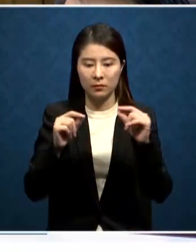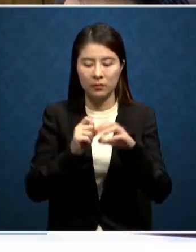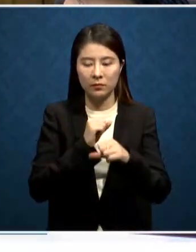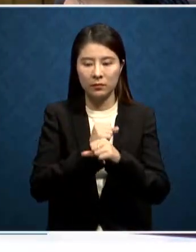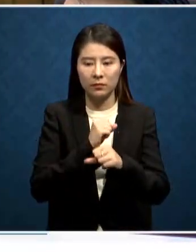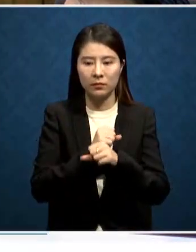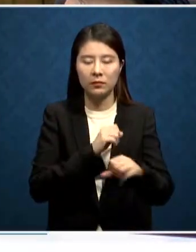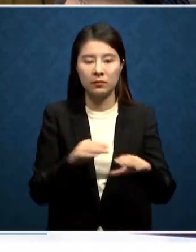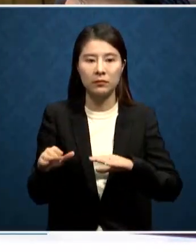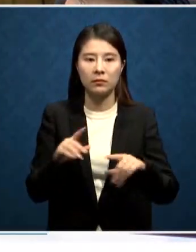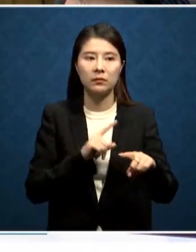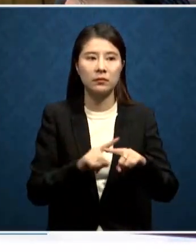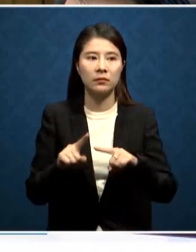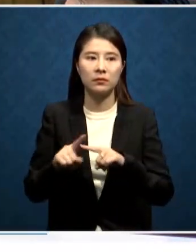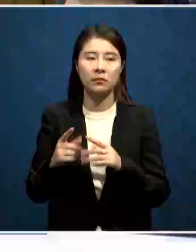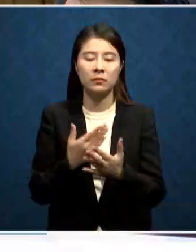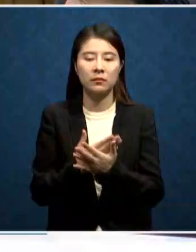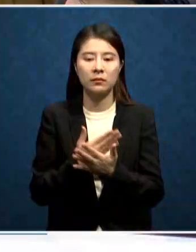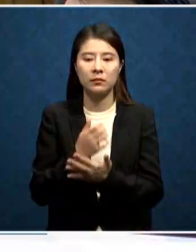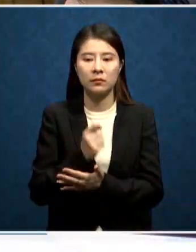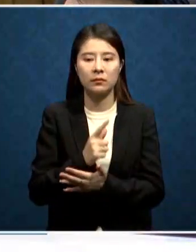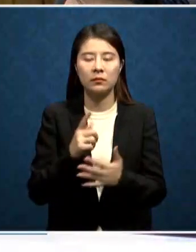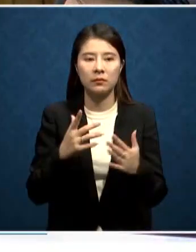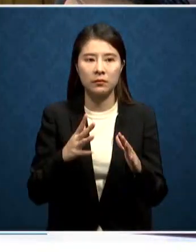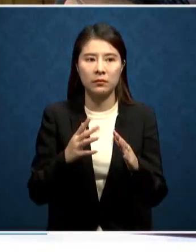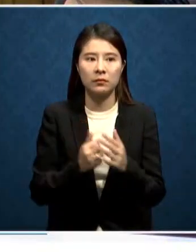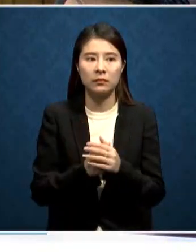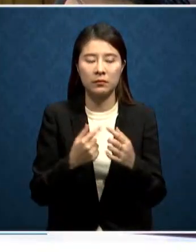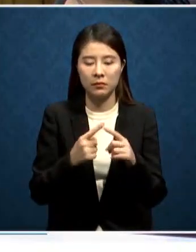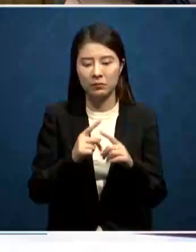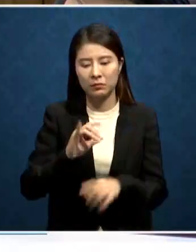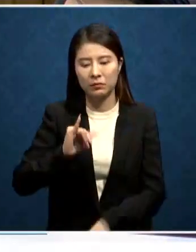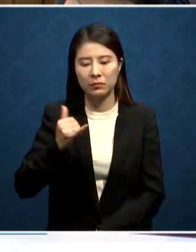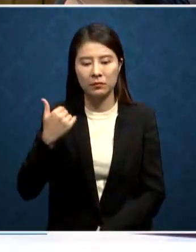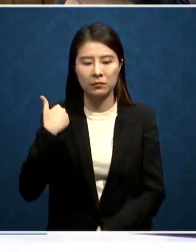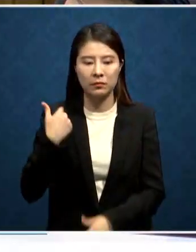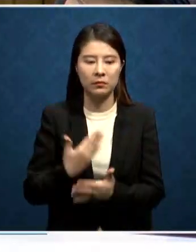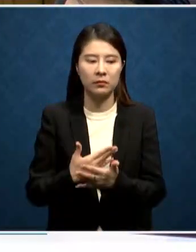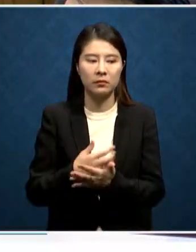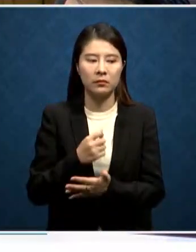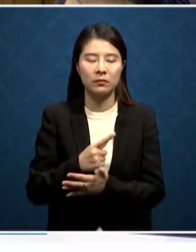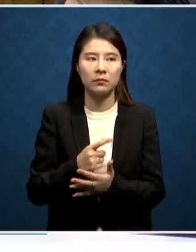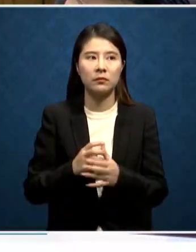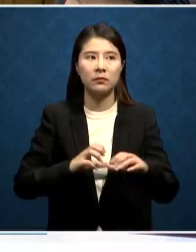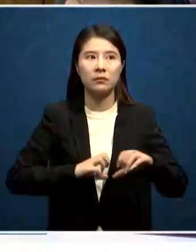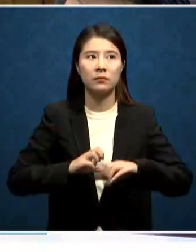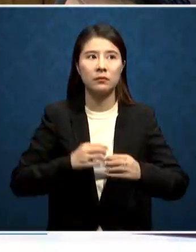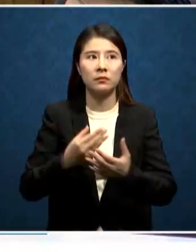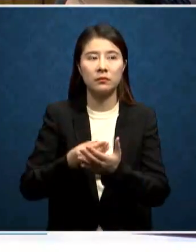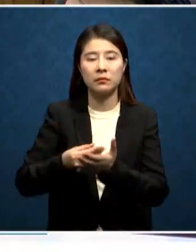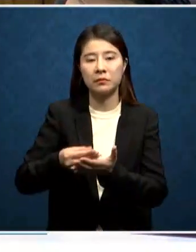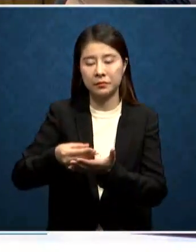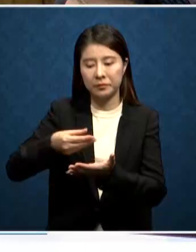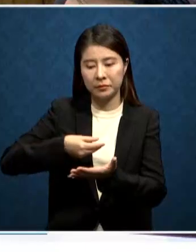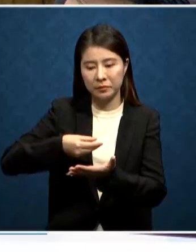นะคะซึ่งบางเรื่องก็อาจจะไม่ได้ใช้งบประมาณนะคะแต่บางเรื่องที่ใช้งบประมาณเอาอาจจะขอไปแต่ว่าไม่ได้รับจัดสรรนะคะก็เป็นการ